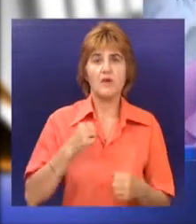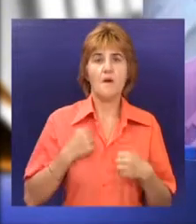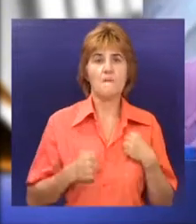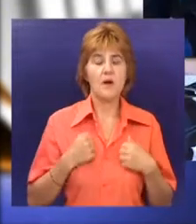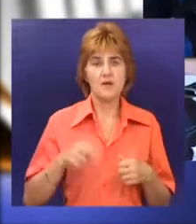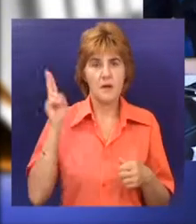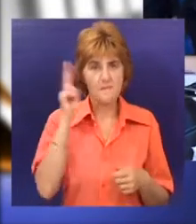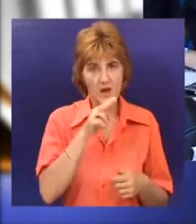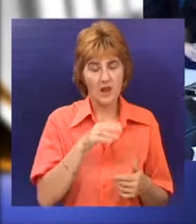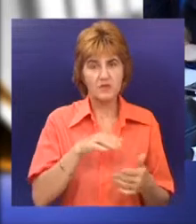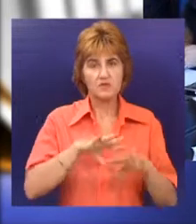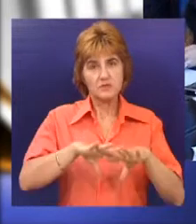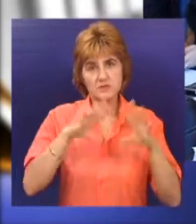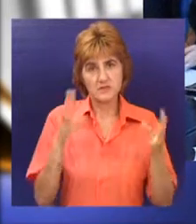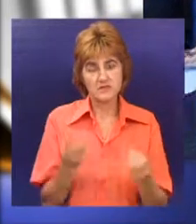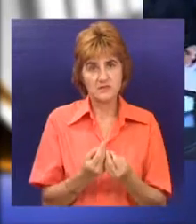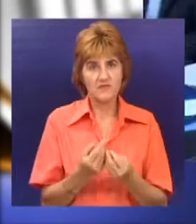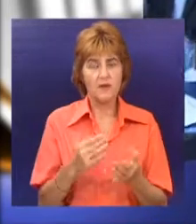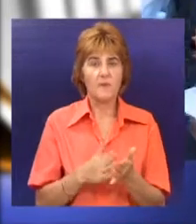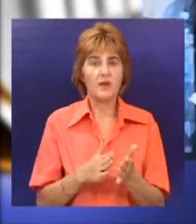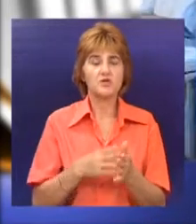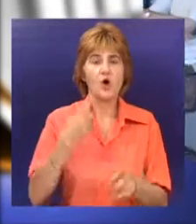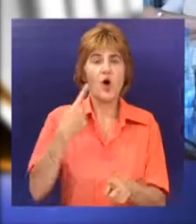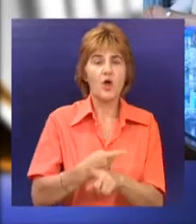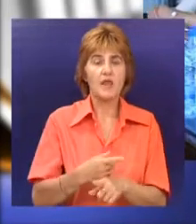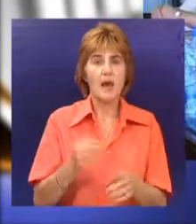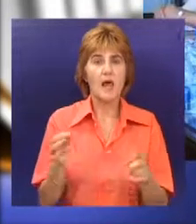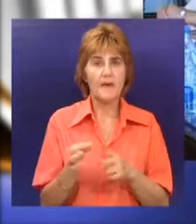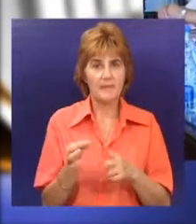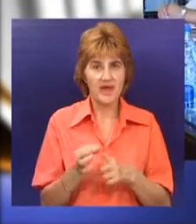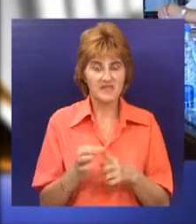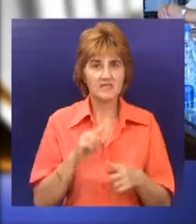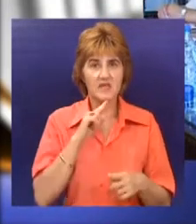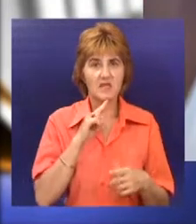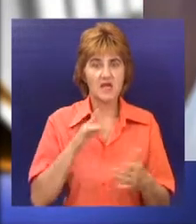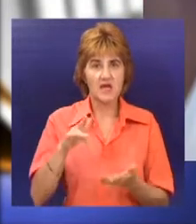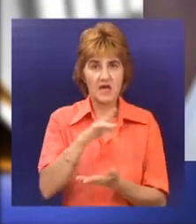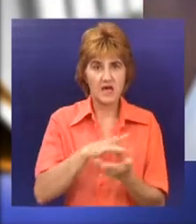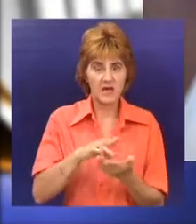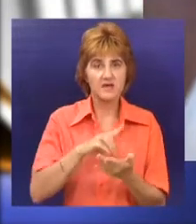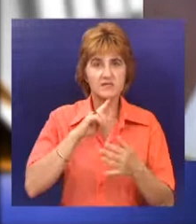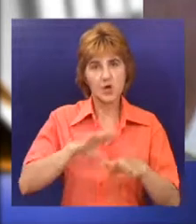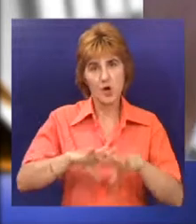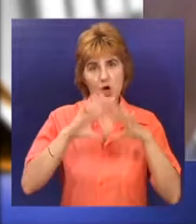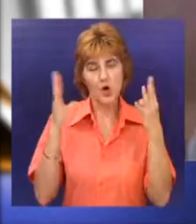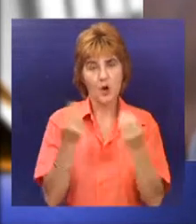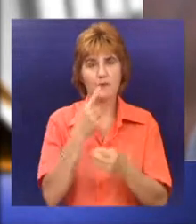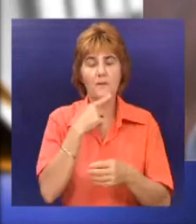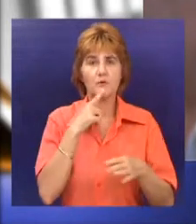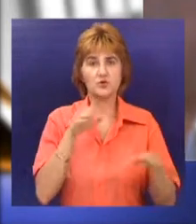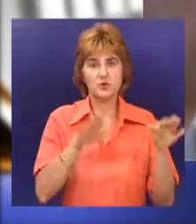Granica plana obuhvata prostor južno od hotela Prezident između Paličkog i Omladinskog jezera i kompletan prostor Muškog